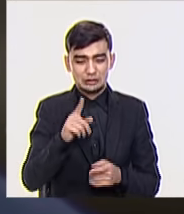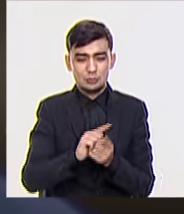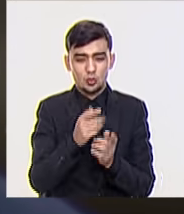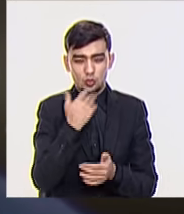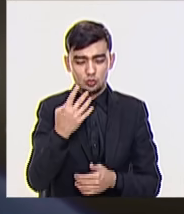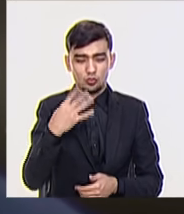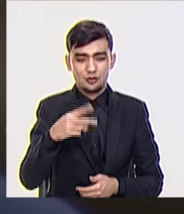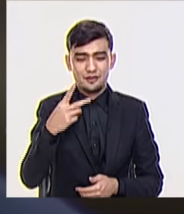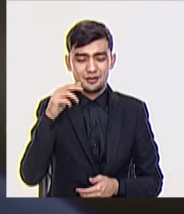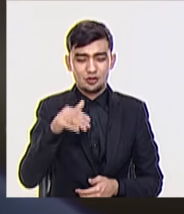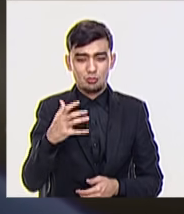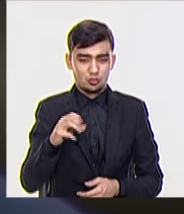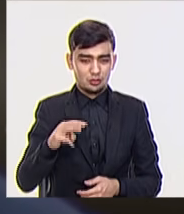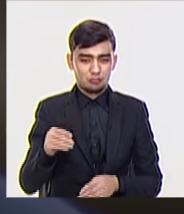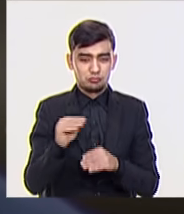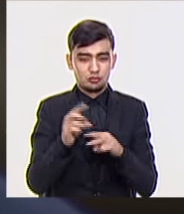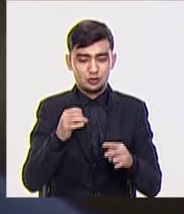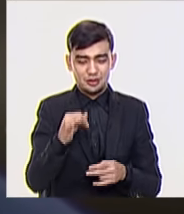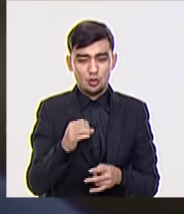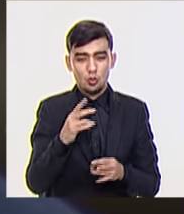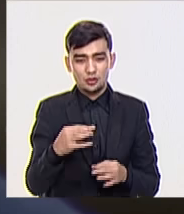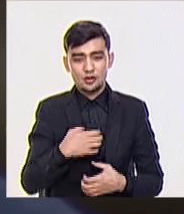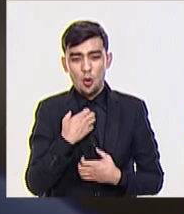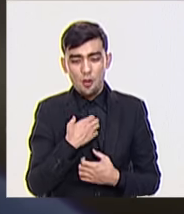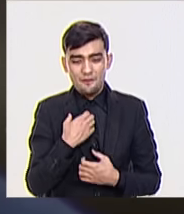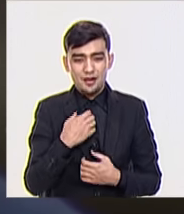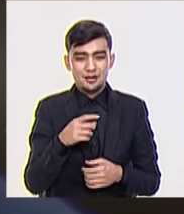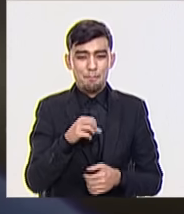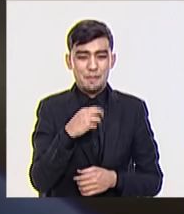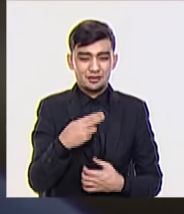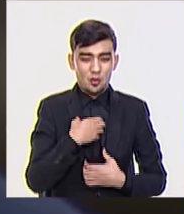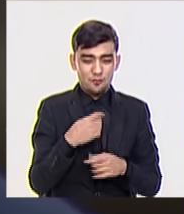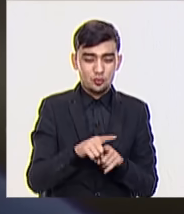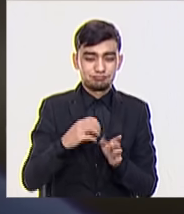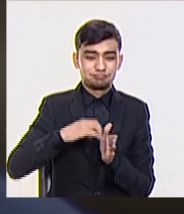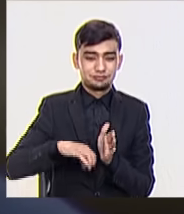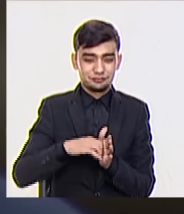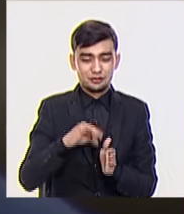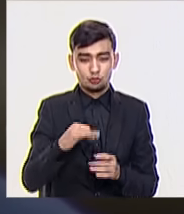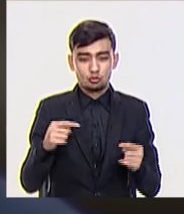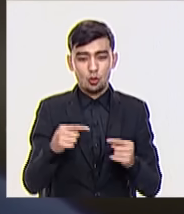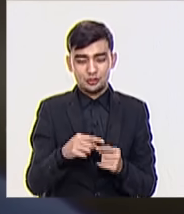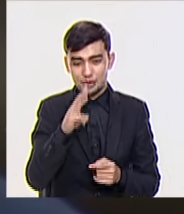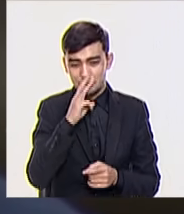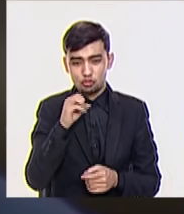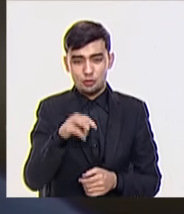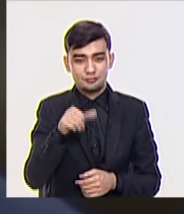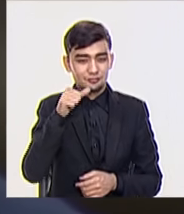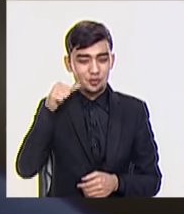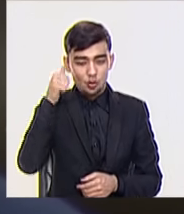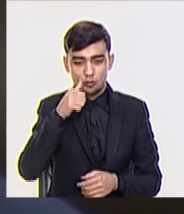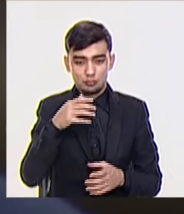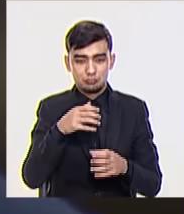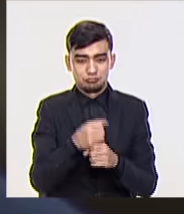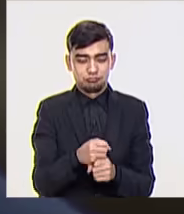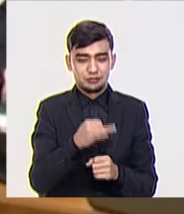теңге болып тұр. Бірақ сақтандыру сияқтарының өсуіне байланысты нақты жалақы былтырғыдан төмендеді, және